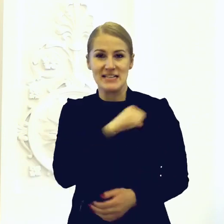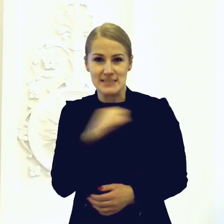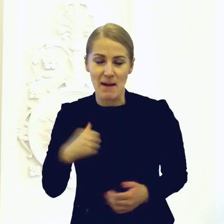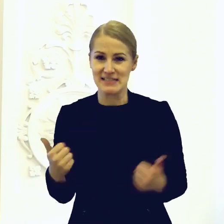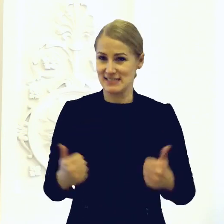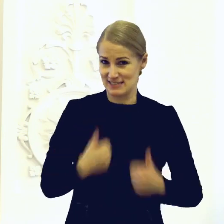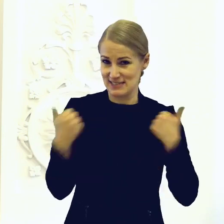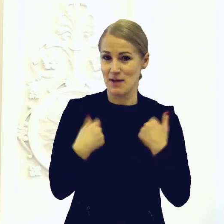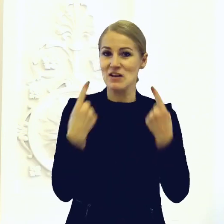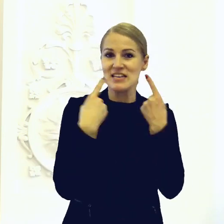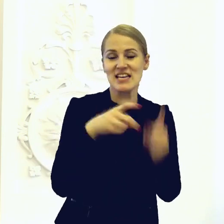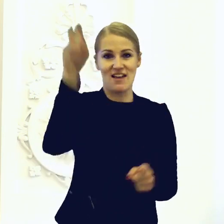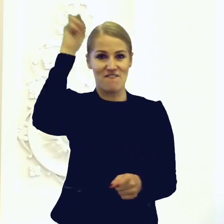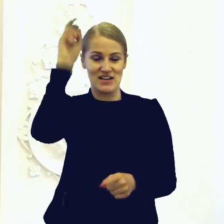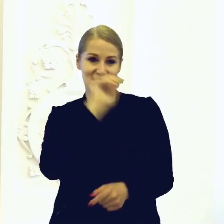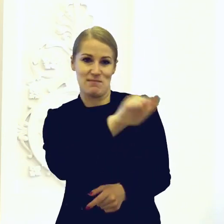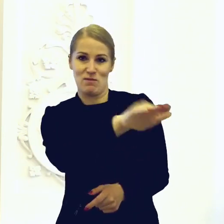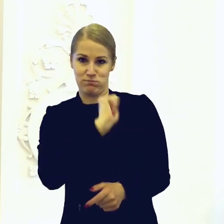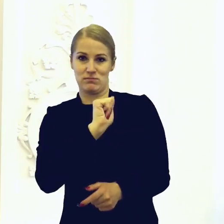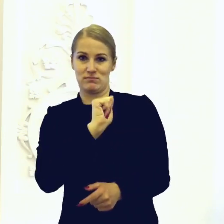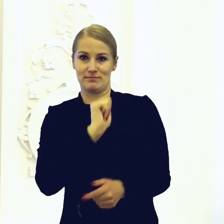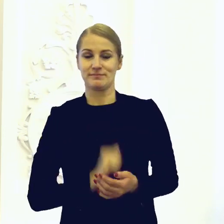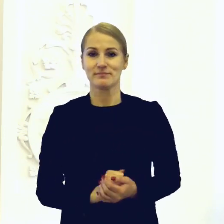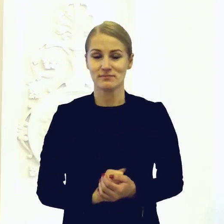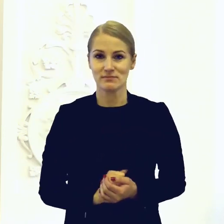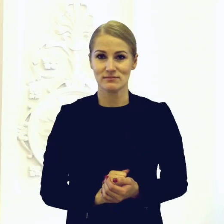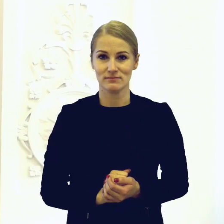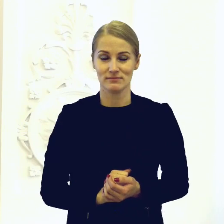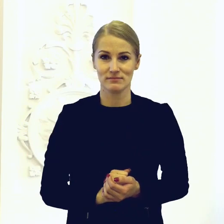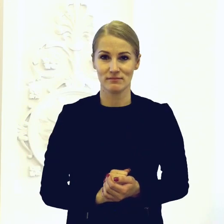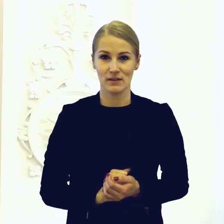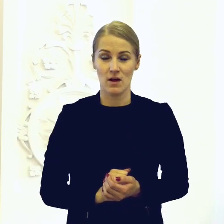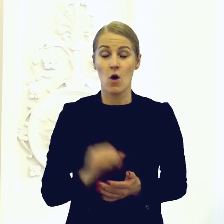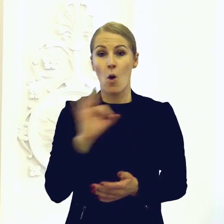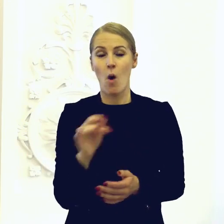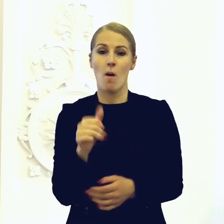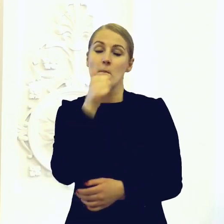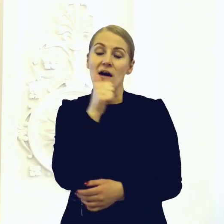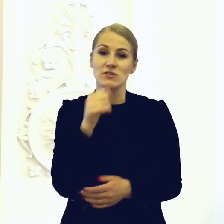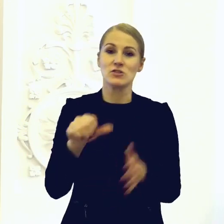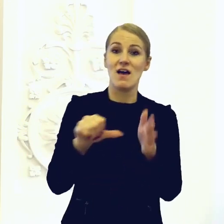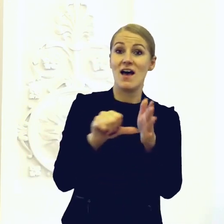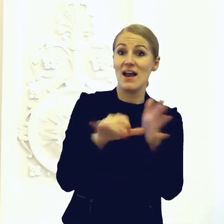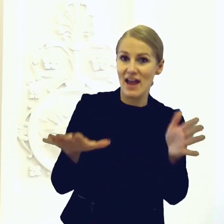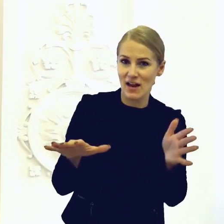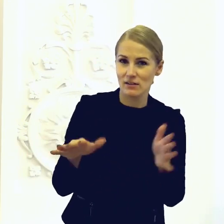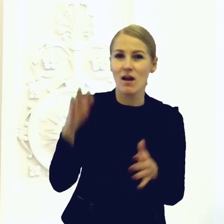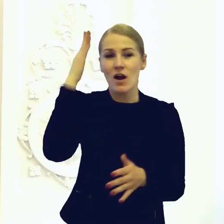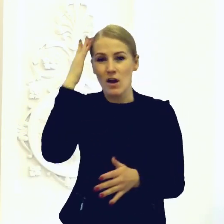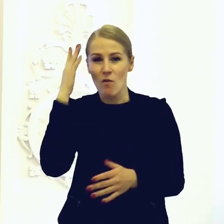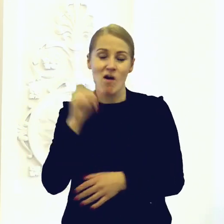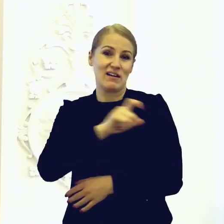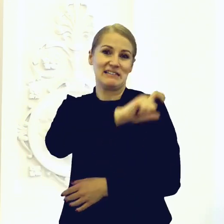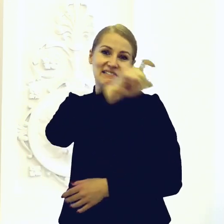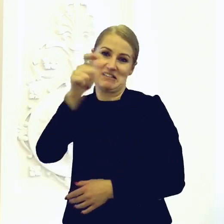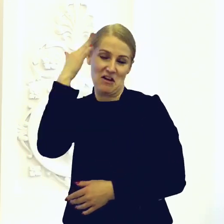substitutais arba kitų šalių energetiniais ištekliais. Na, o elektros rinkoje aš manau, kad užtruks labai